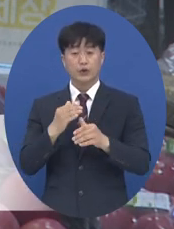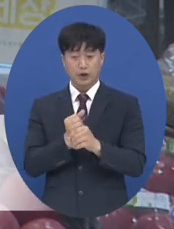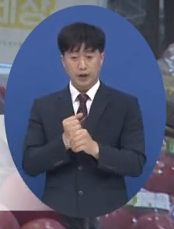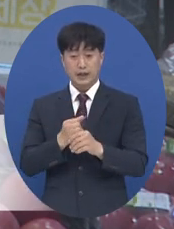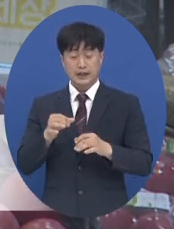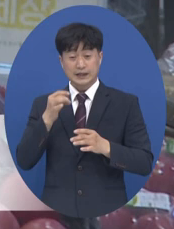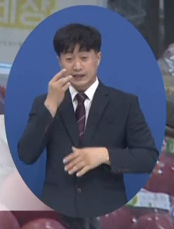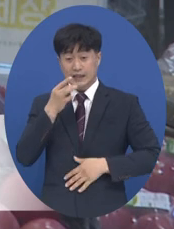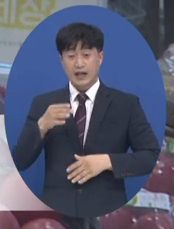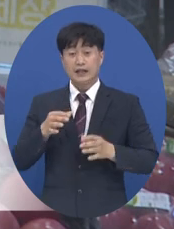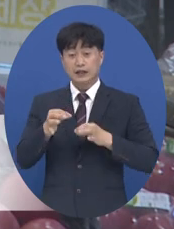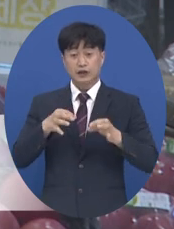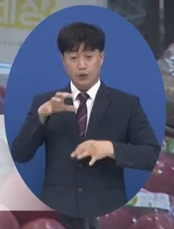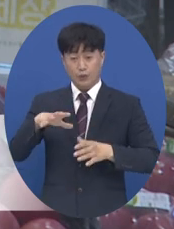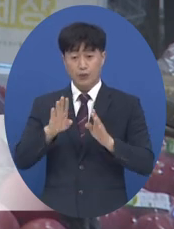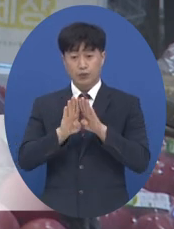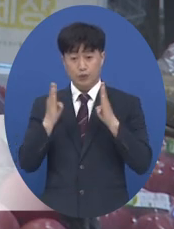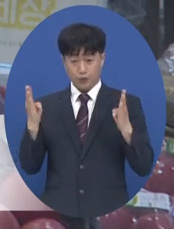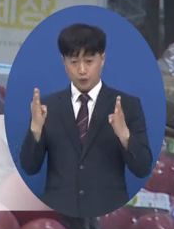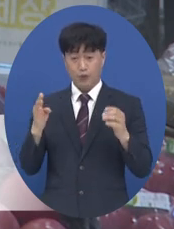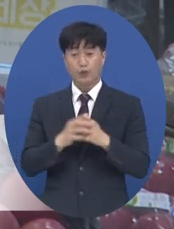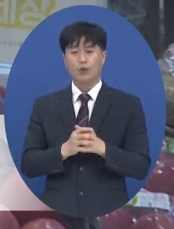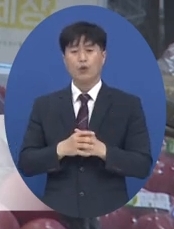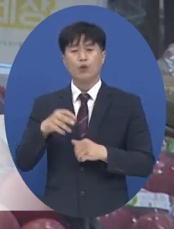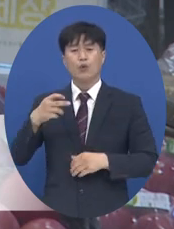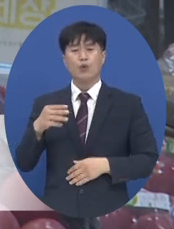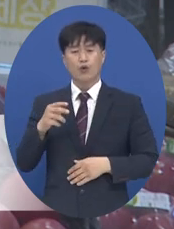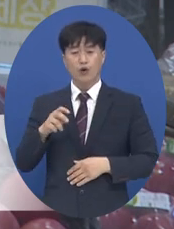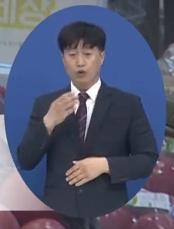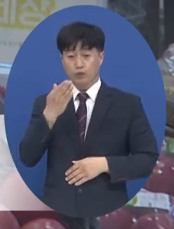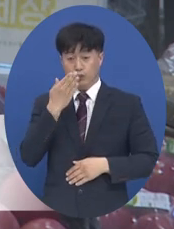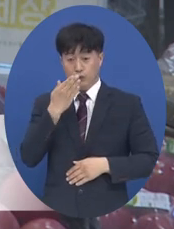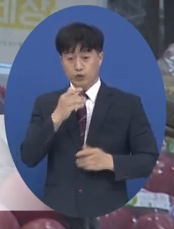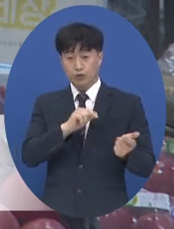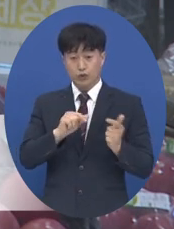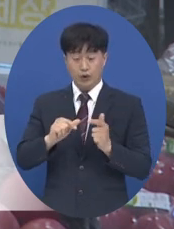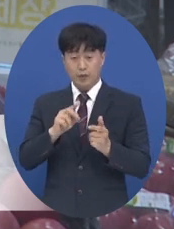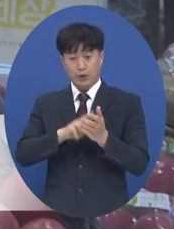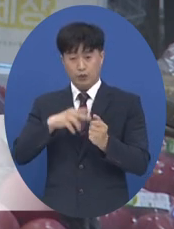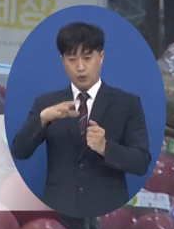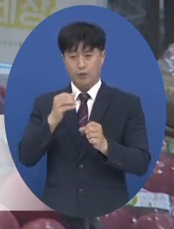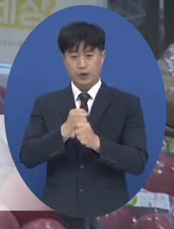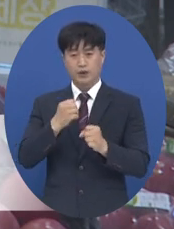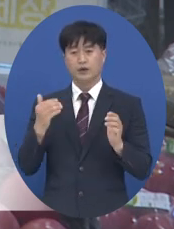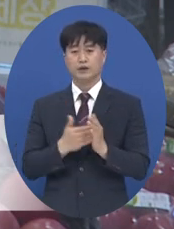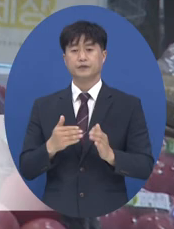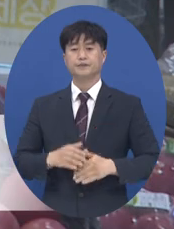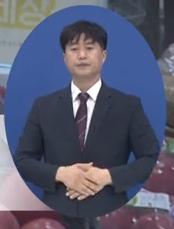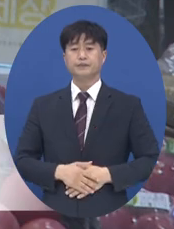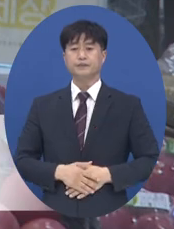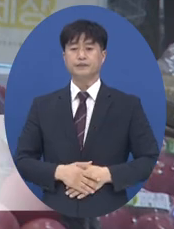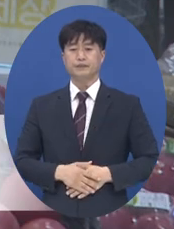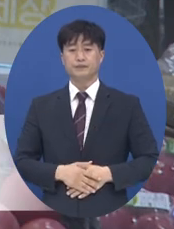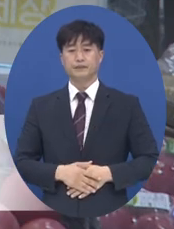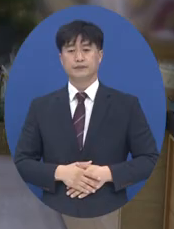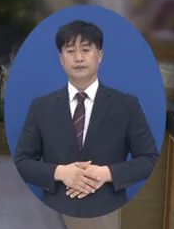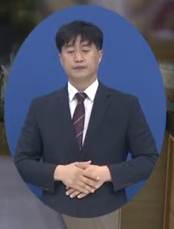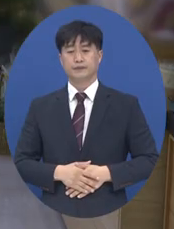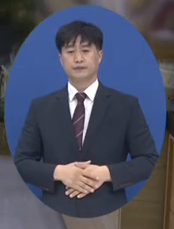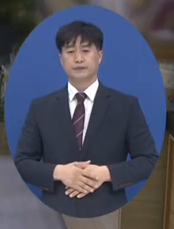경기도 로컬푸드 코너도 만들었는데요. 소비자와 농가, 기업 모두 반응이 좋습니다. 최지연 기자입니다.